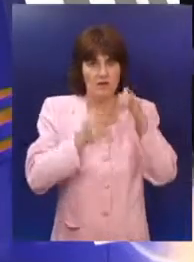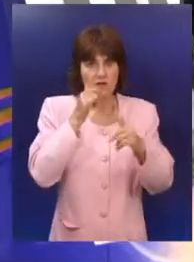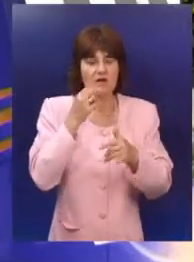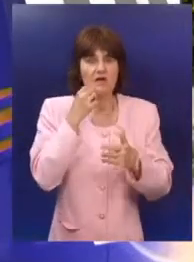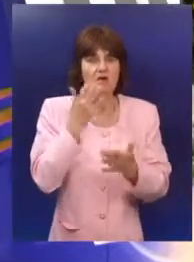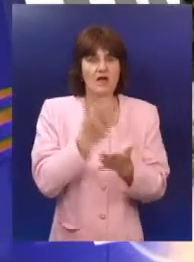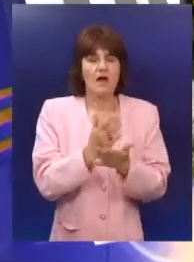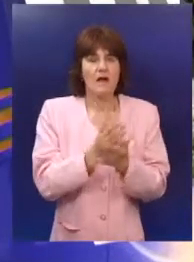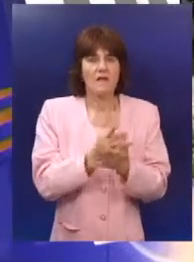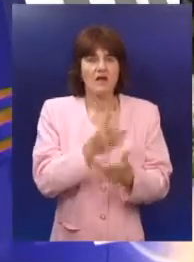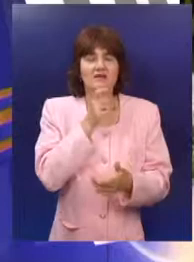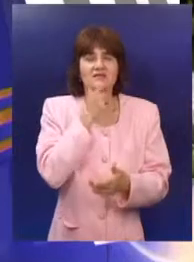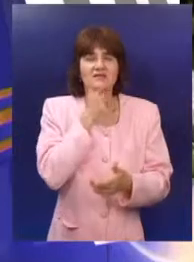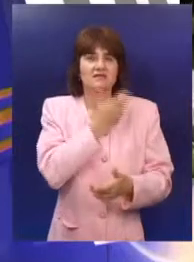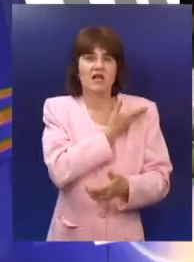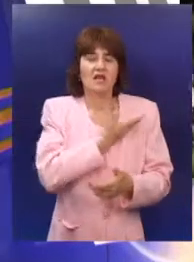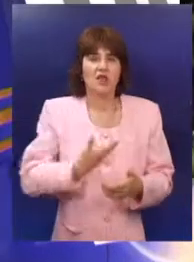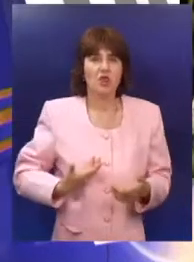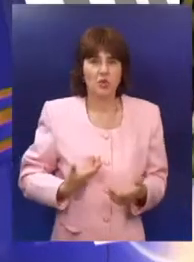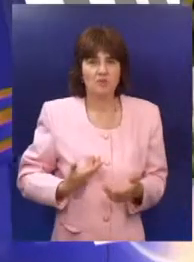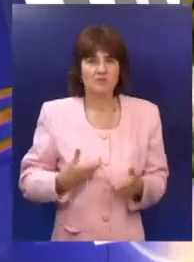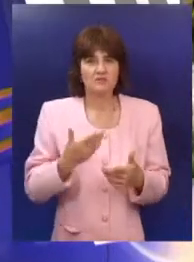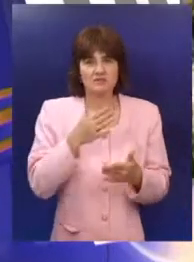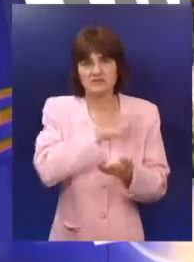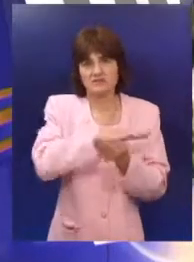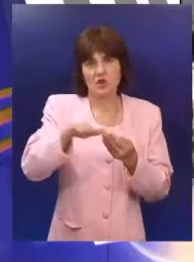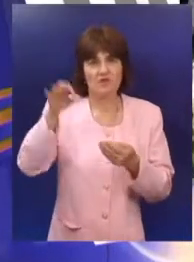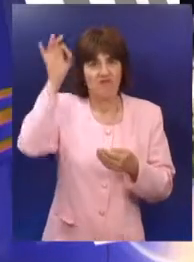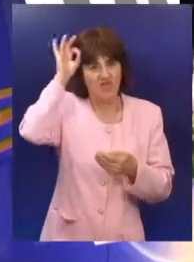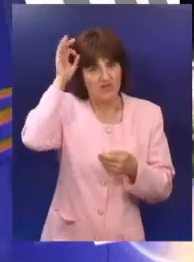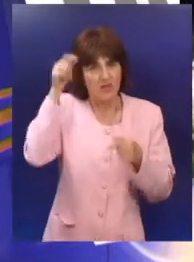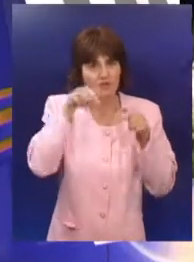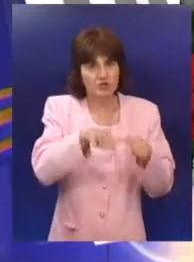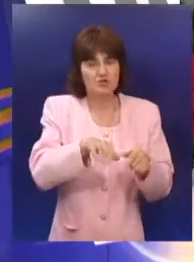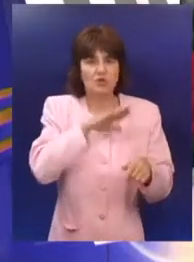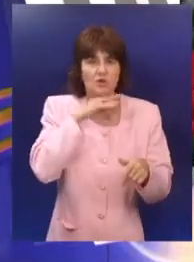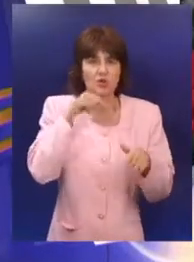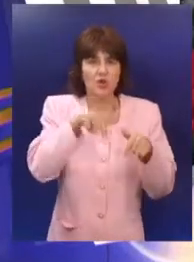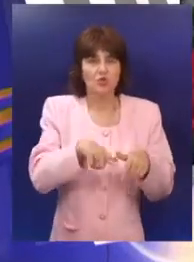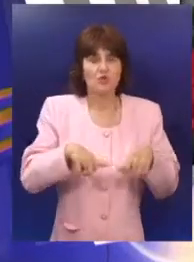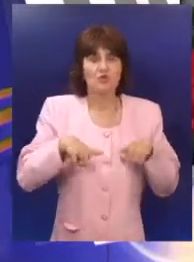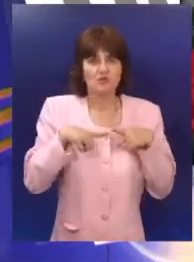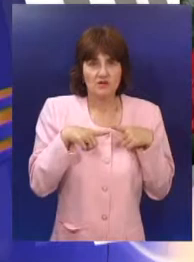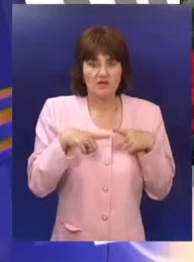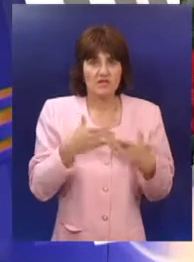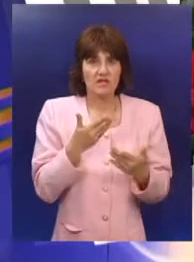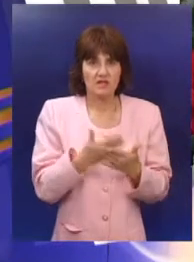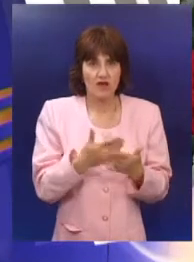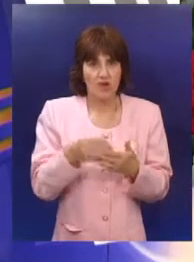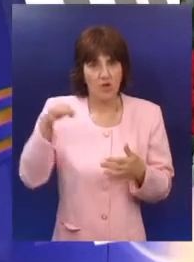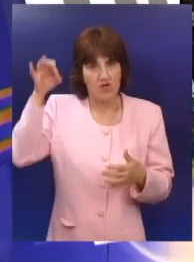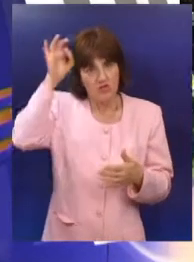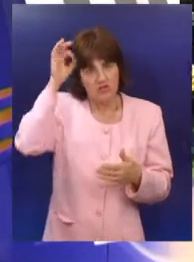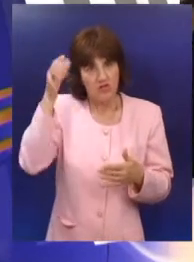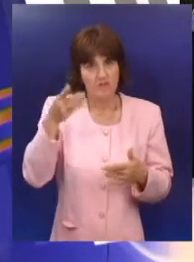kada su Hortijevci okupirali Jugoslaviju, pa su radi zaštite od nemačke vojske mnogi Jevreji naselili ove krajeve. Nakon